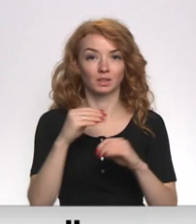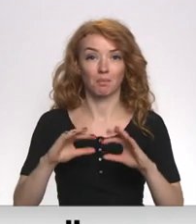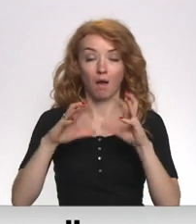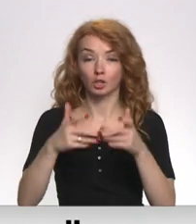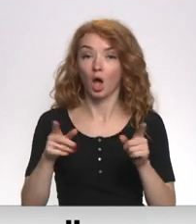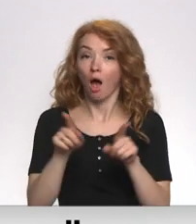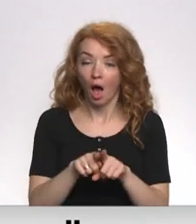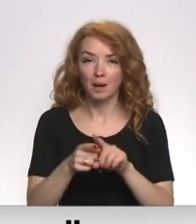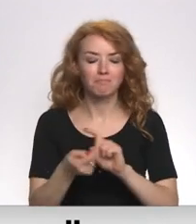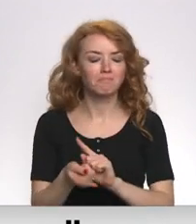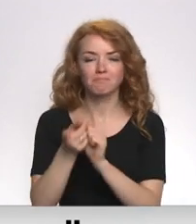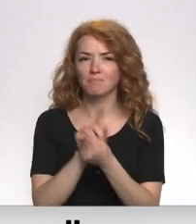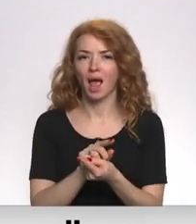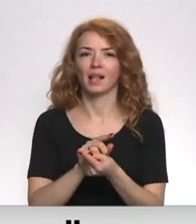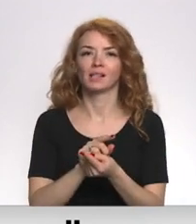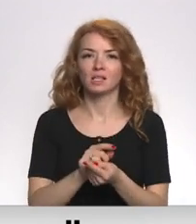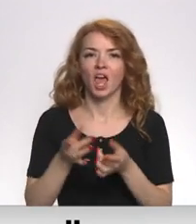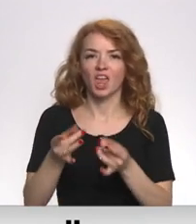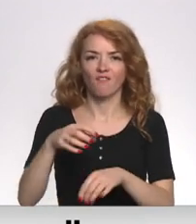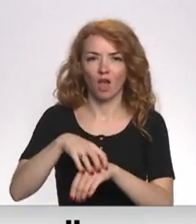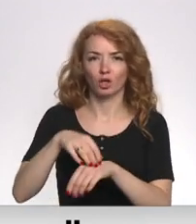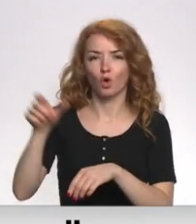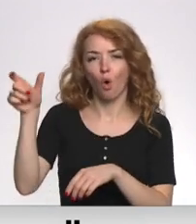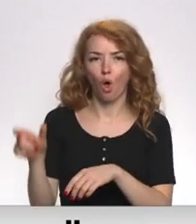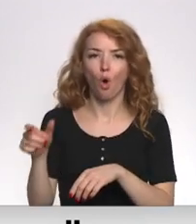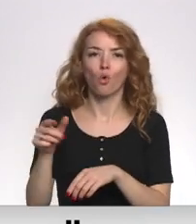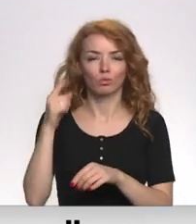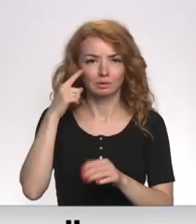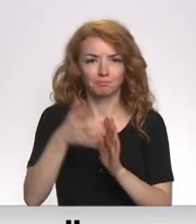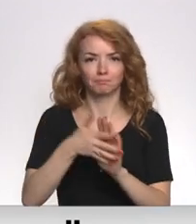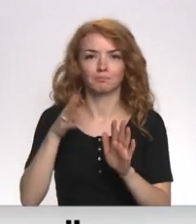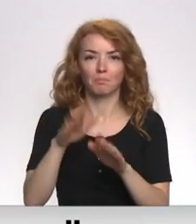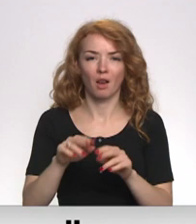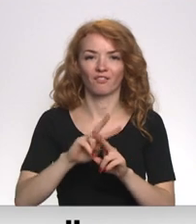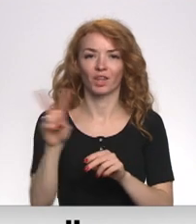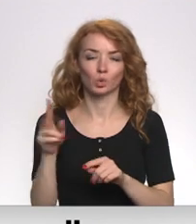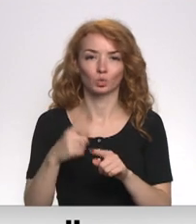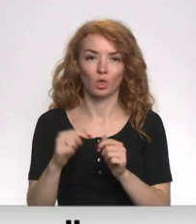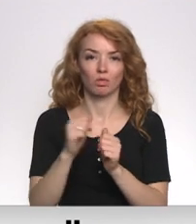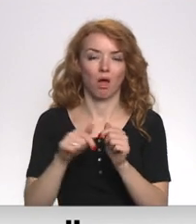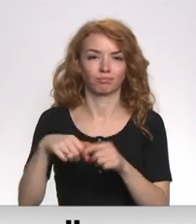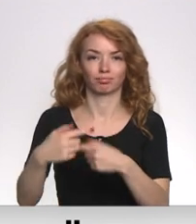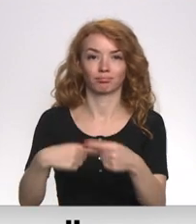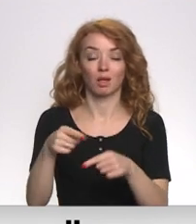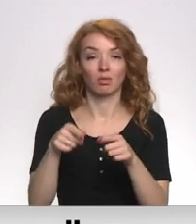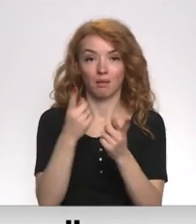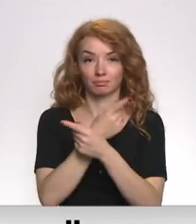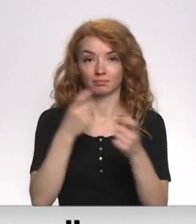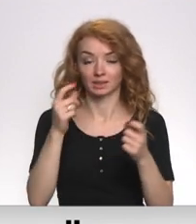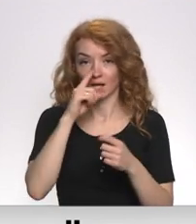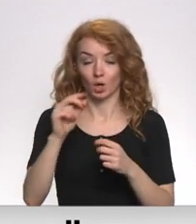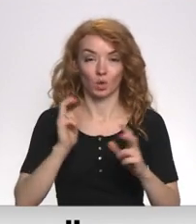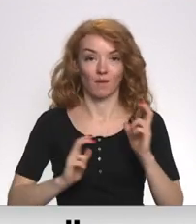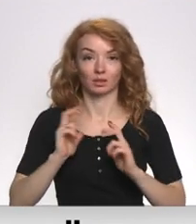arī pilnībā mainījis infektologu priekšstats par vīrusiem un to dabu. Tāda atziņa šodien izskanēja Rīgas Stradiņa universitātē, kuru